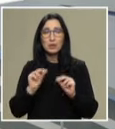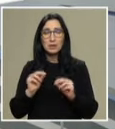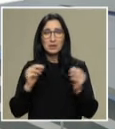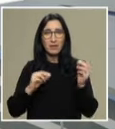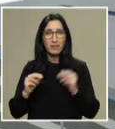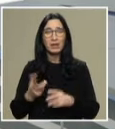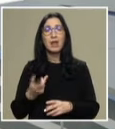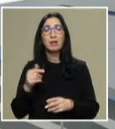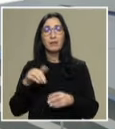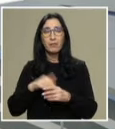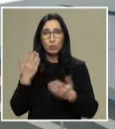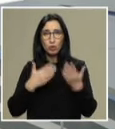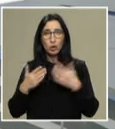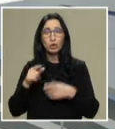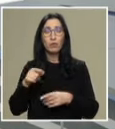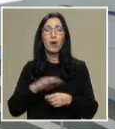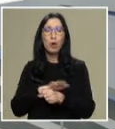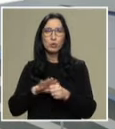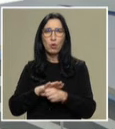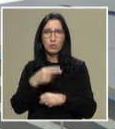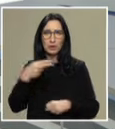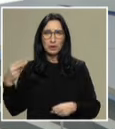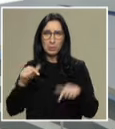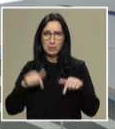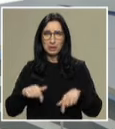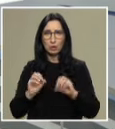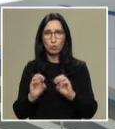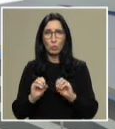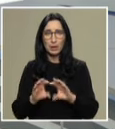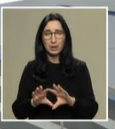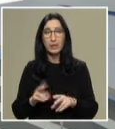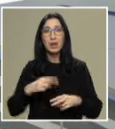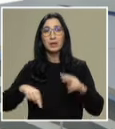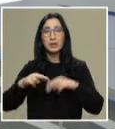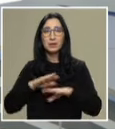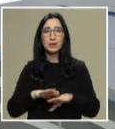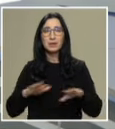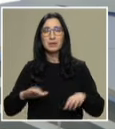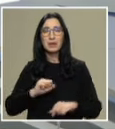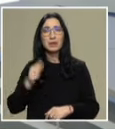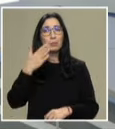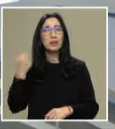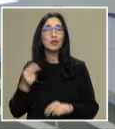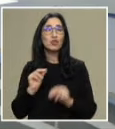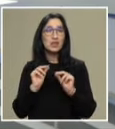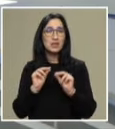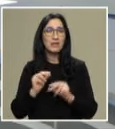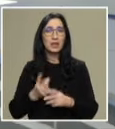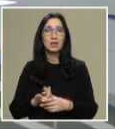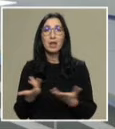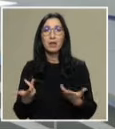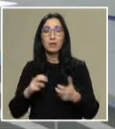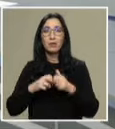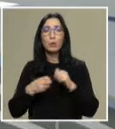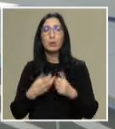училищата. Това е основната тема, която избрахме за днешното ни предаване. Търсят ли децата и младежите съветите им? С какви